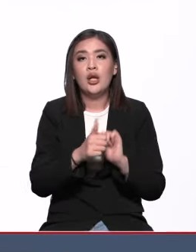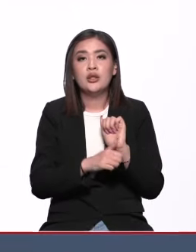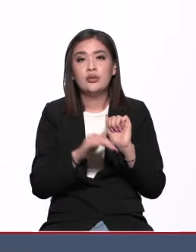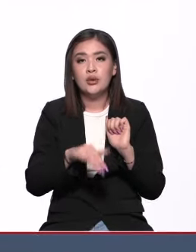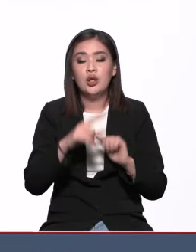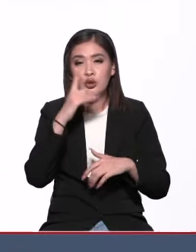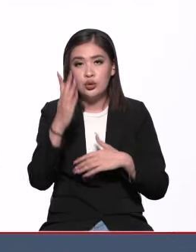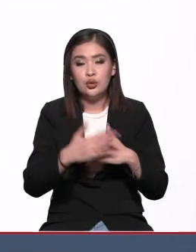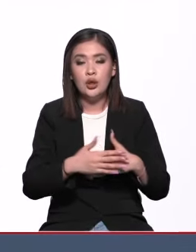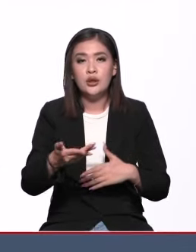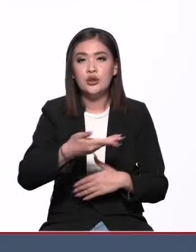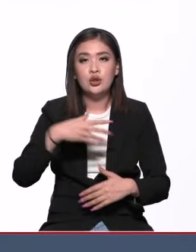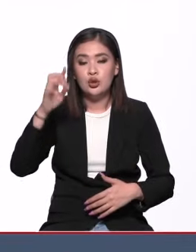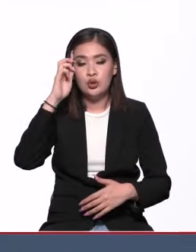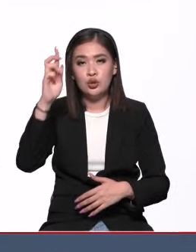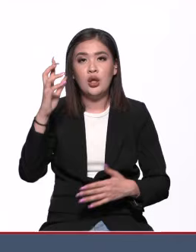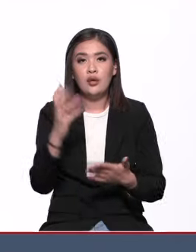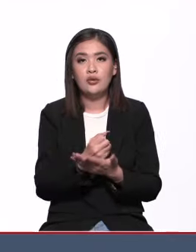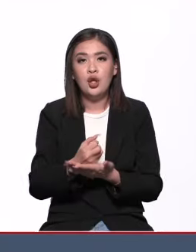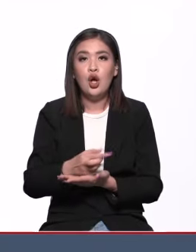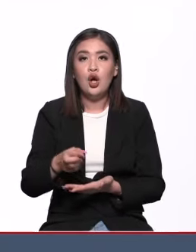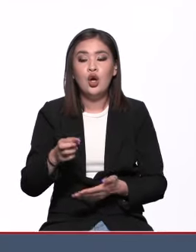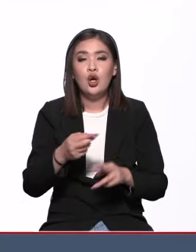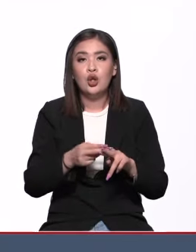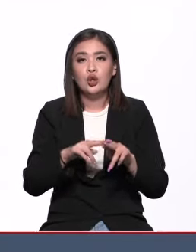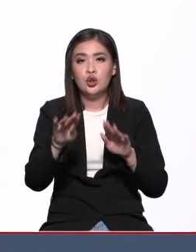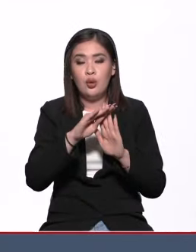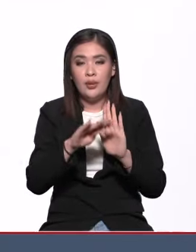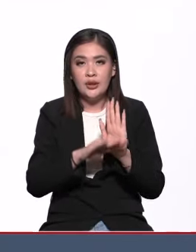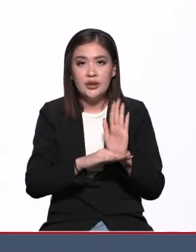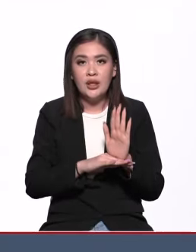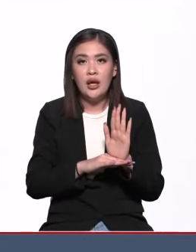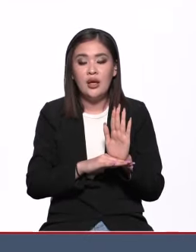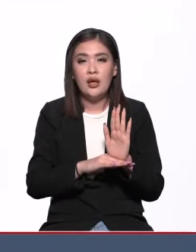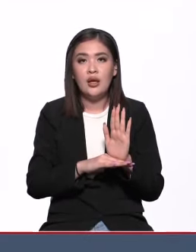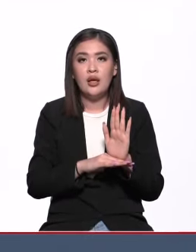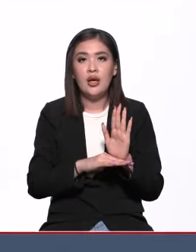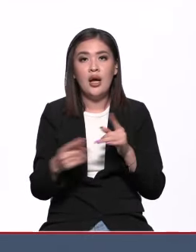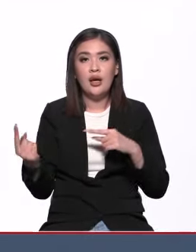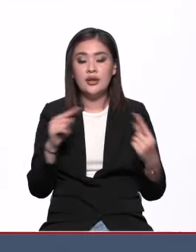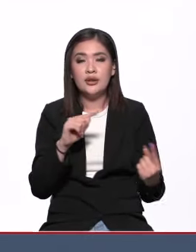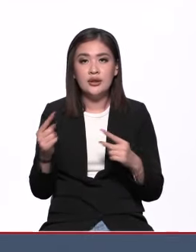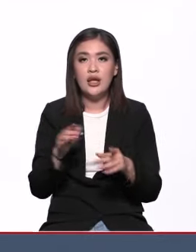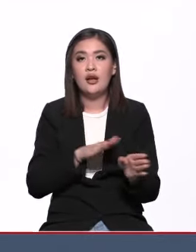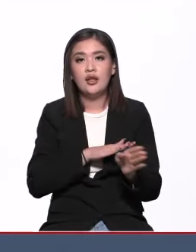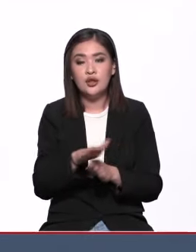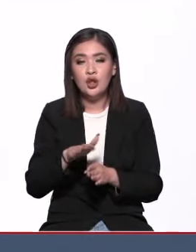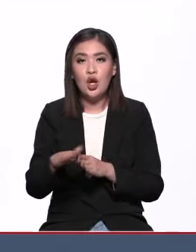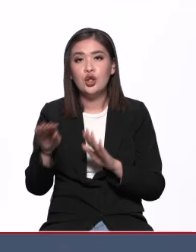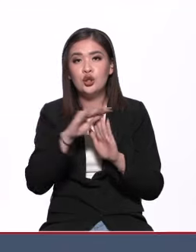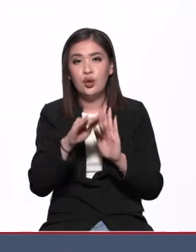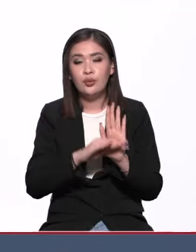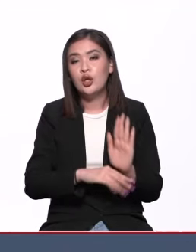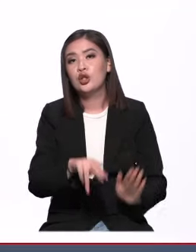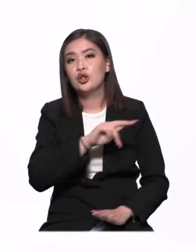елімізде жүзеге асырылып жатқан ұлттық жобалар мен салалық тұжырымдамалар аясында іске асырылып жатқан жобаларға